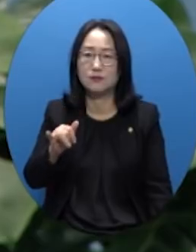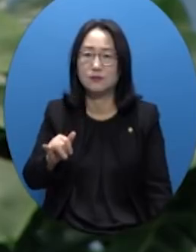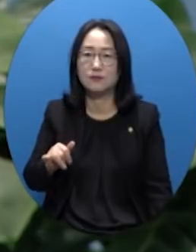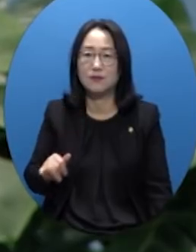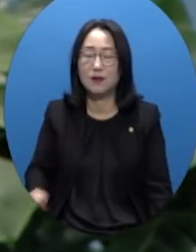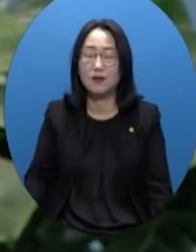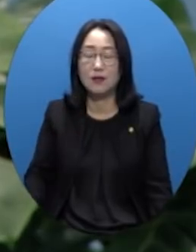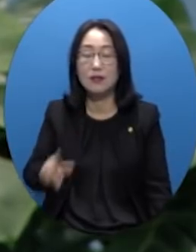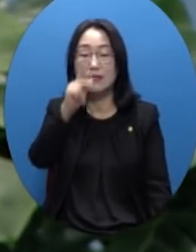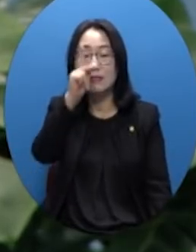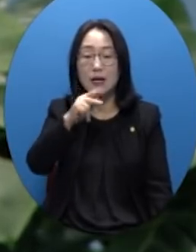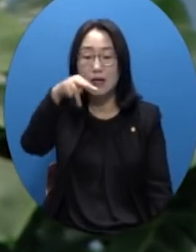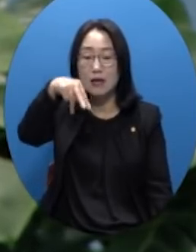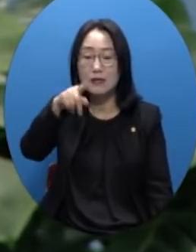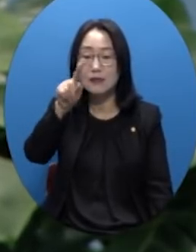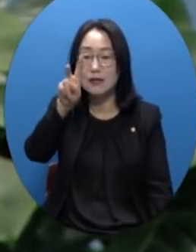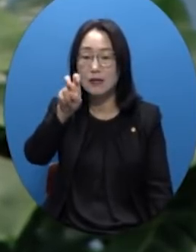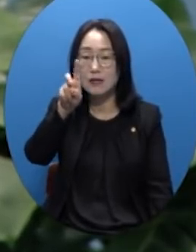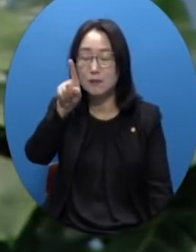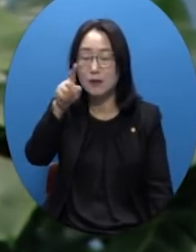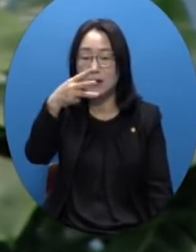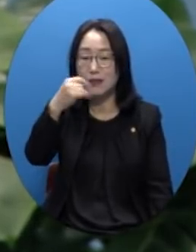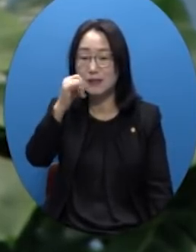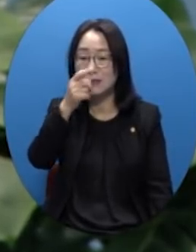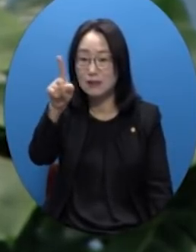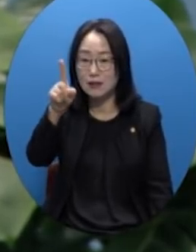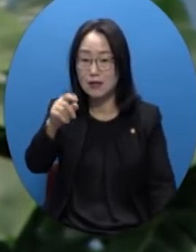한 사발의 여인이 게라 3